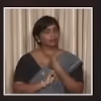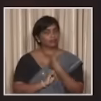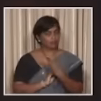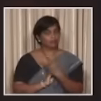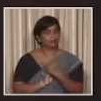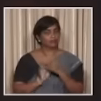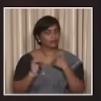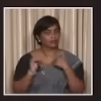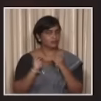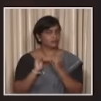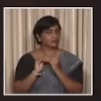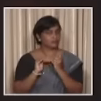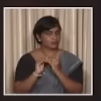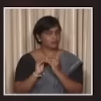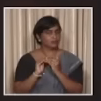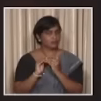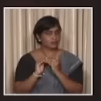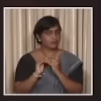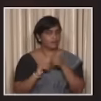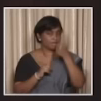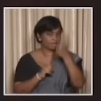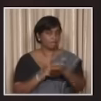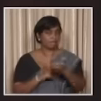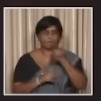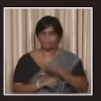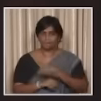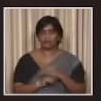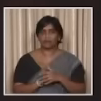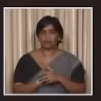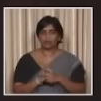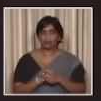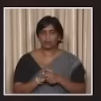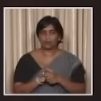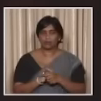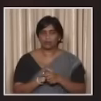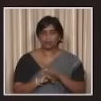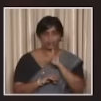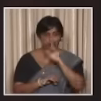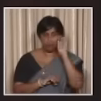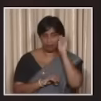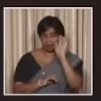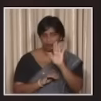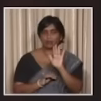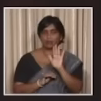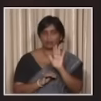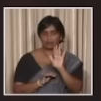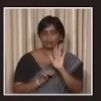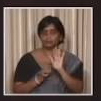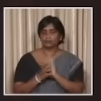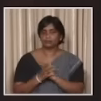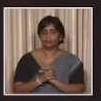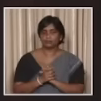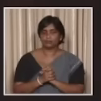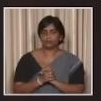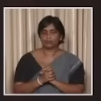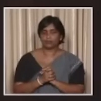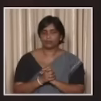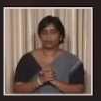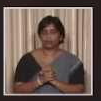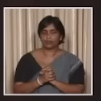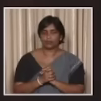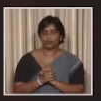ඉතාම සමාන වටිනාකම් තිබුණා. ආගන්න මම කියනකම් පොඩකින්ද?